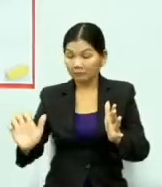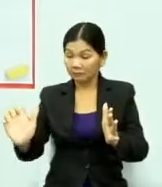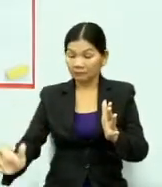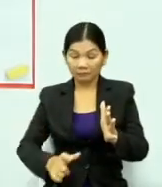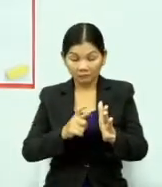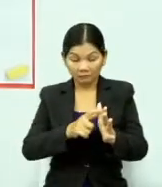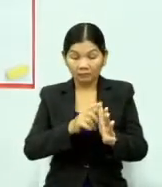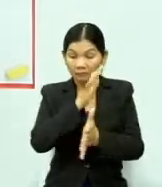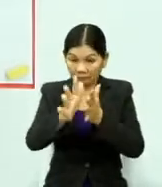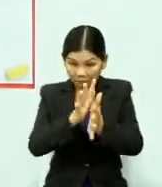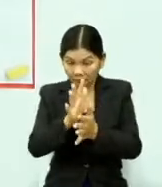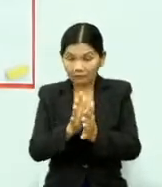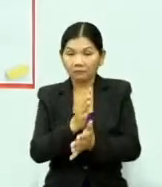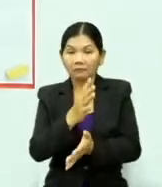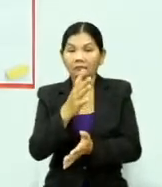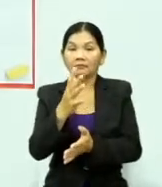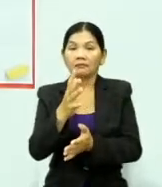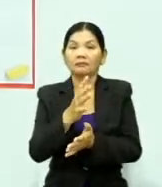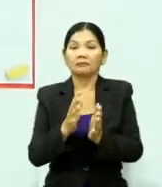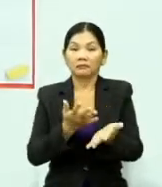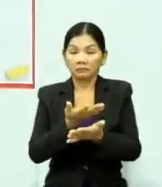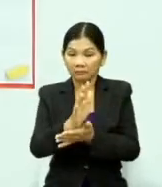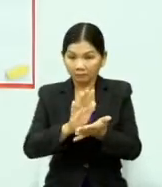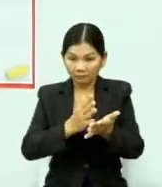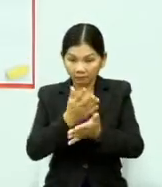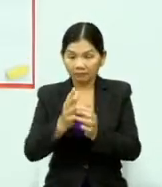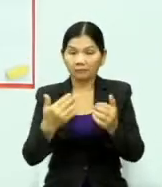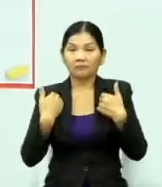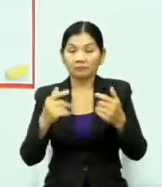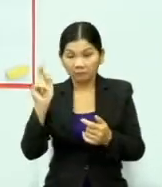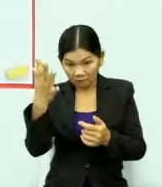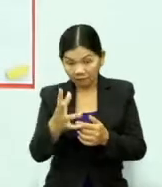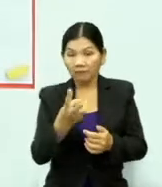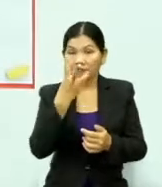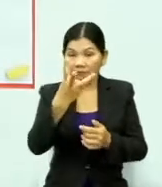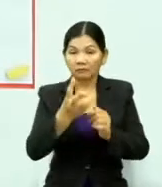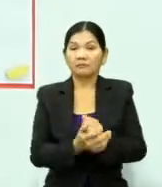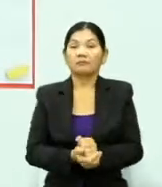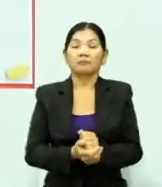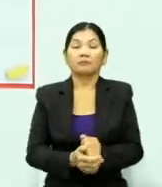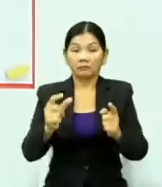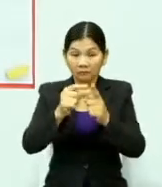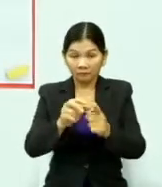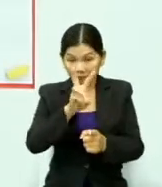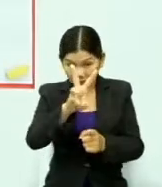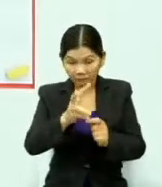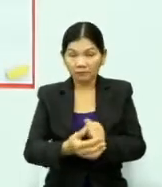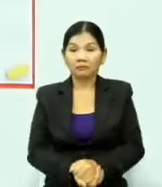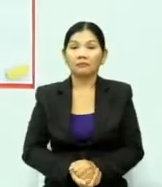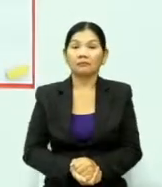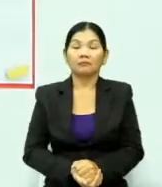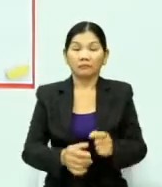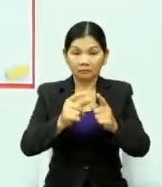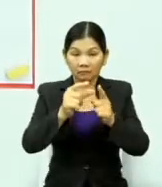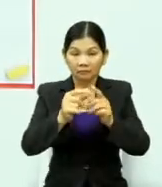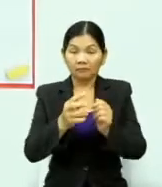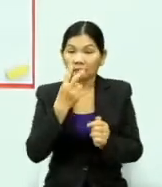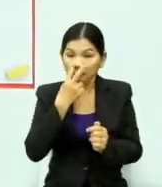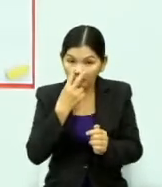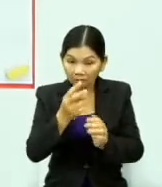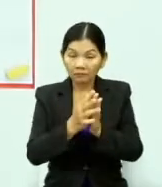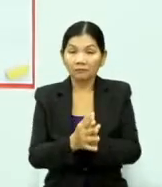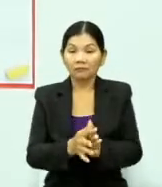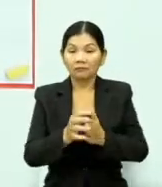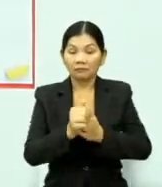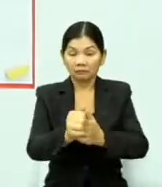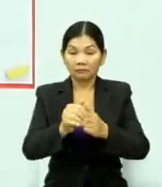thá. Chà. Chà chắc nè cổ mình được phịp bấy. Hai cầm mình bịa bày đà ná cứ bày bịa. Đây nè cổ nâng